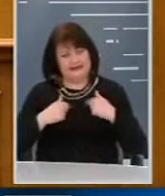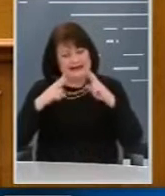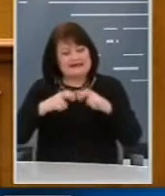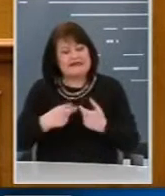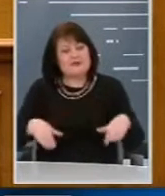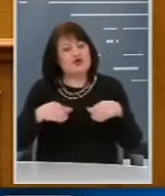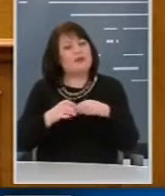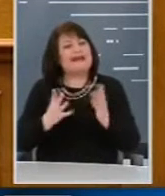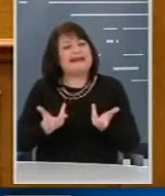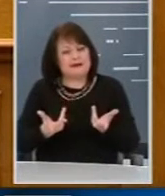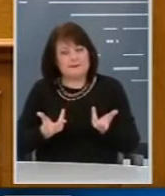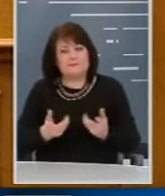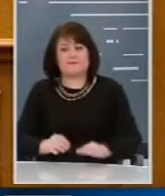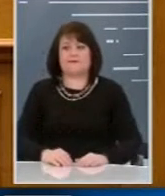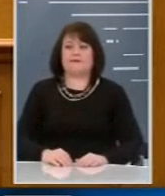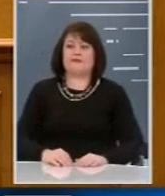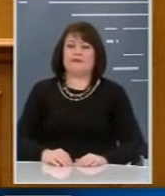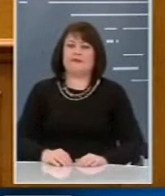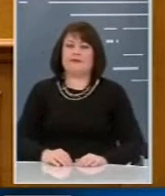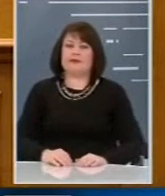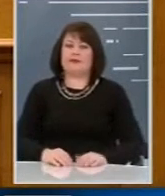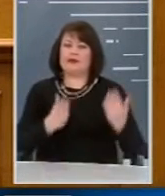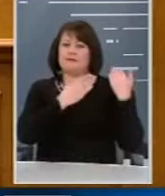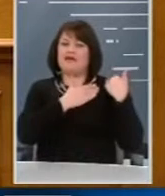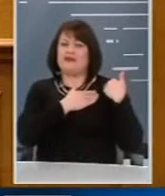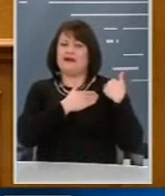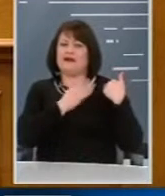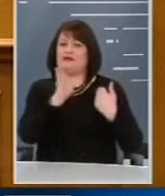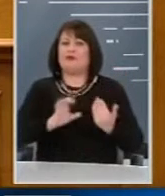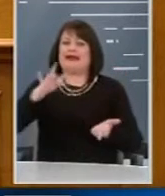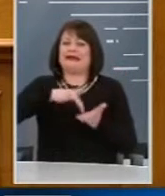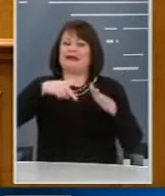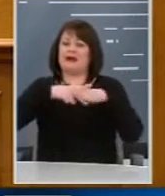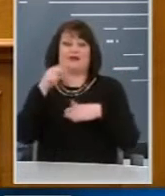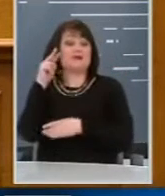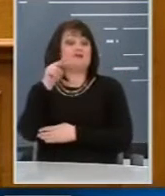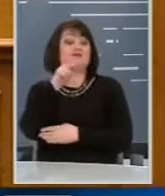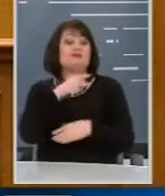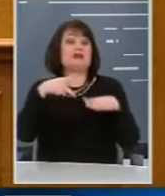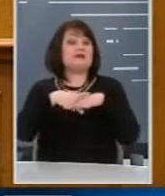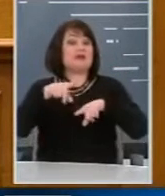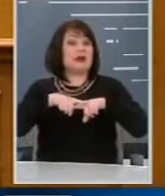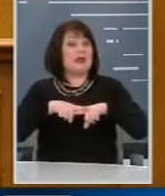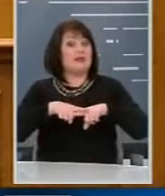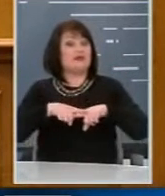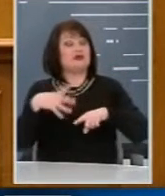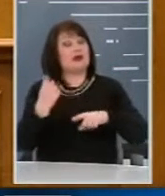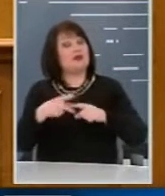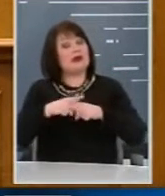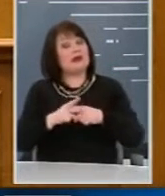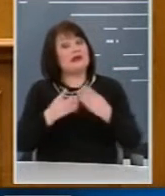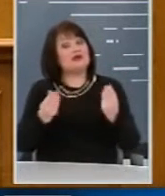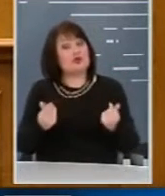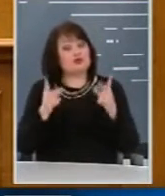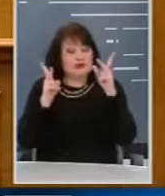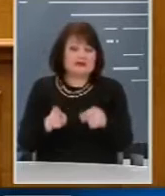ήταν είχαν οι εποπτεύουσες αρχές, η Ευρωπαϊκή Κεντρική Τράπεζα, η Τράπεζα της Ελλάδος, τα εργαλεία για